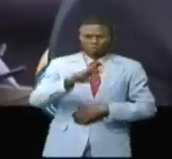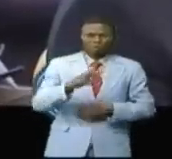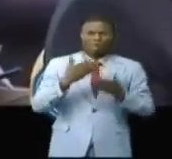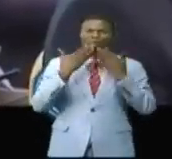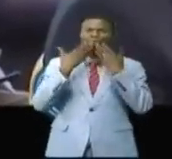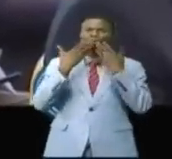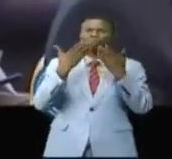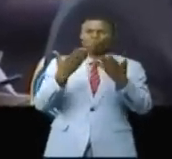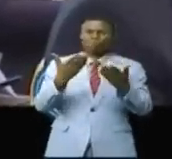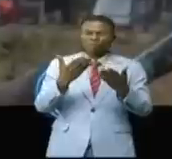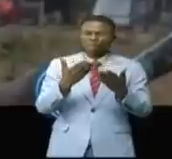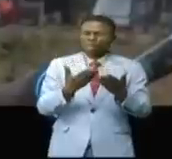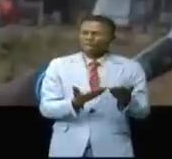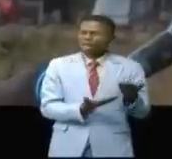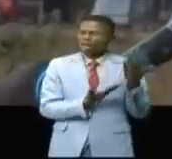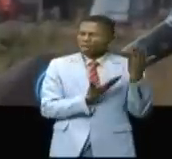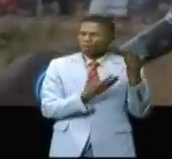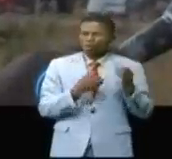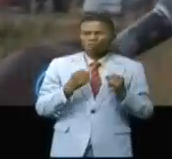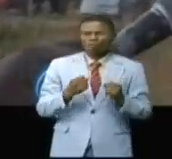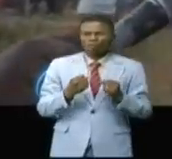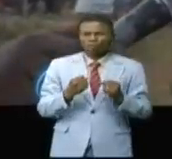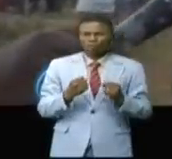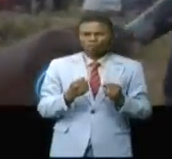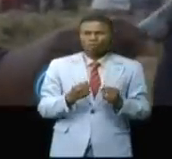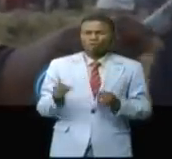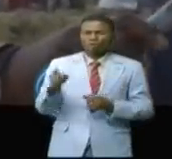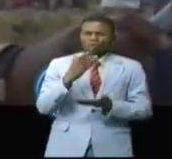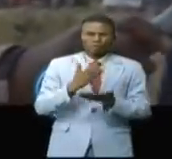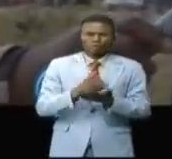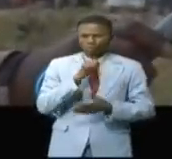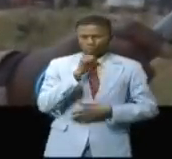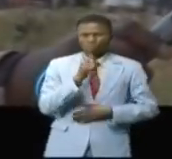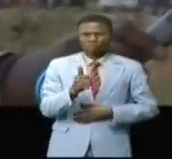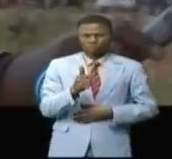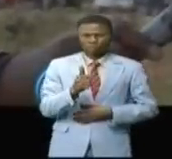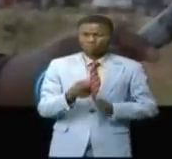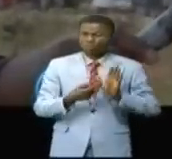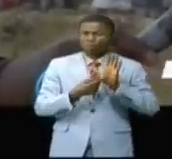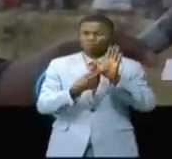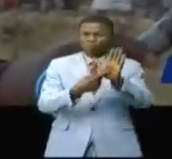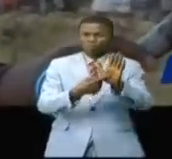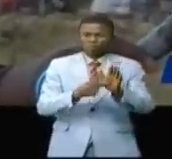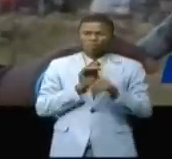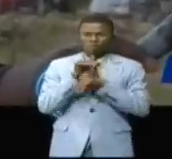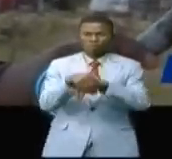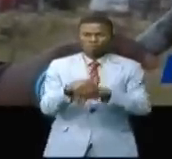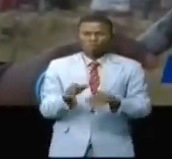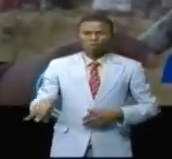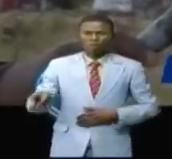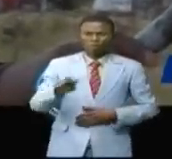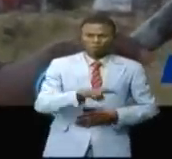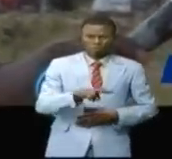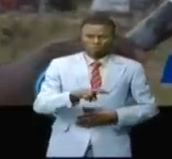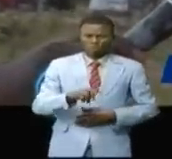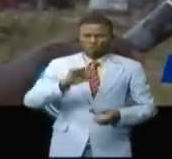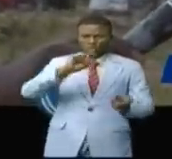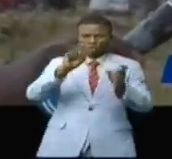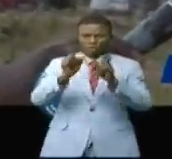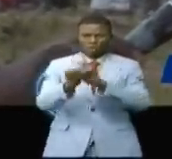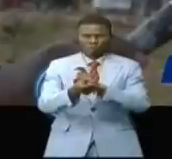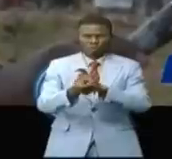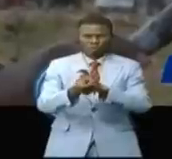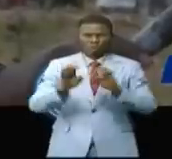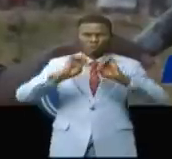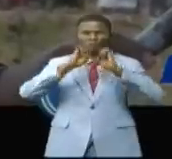chaleureux car vous ne cessez de nous prouver votre engagement à transformer une